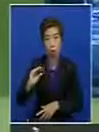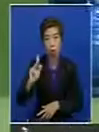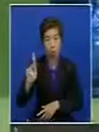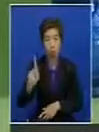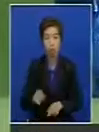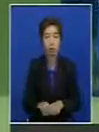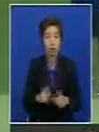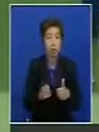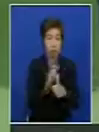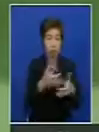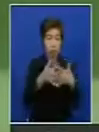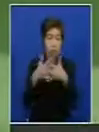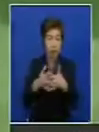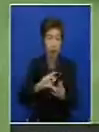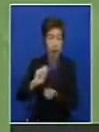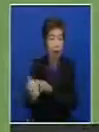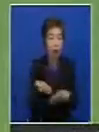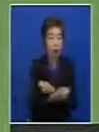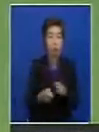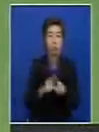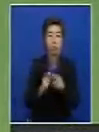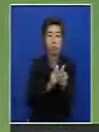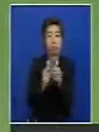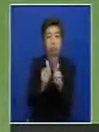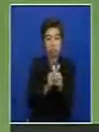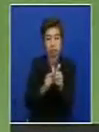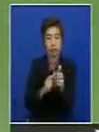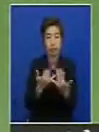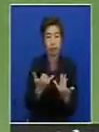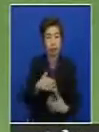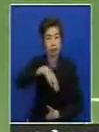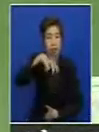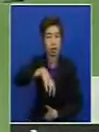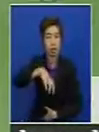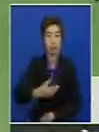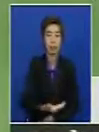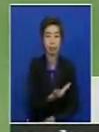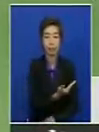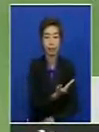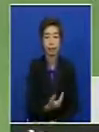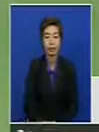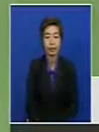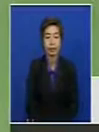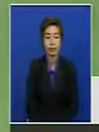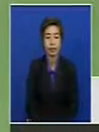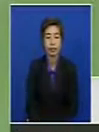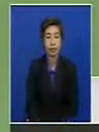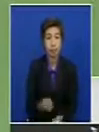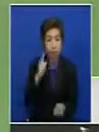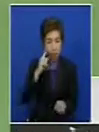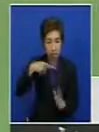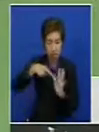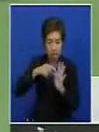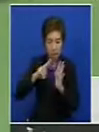PGA ทัวร์กันที่สหรัฐอเมริกาครับกับรายการเวลฟาโก้แชมเปี้ยนชิพที่สนามเควลฮอลโลคลับพา72หลังจบการ